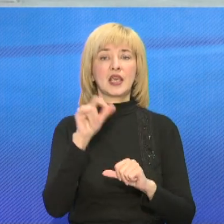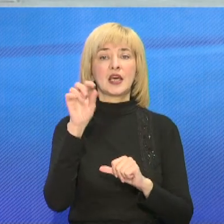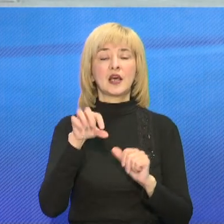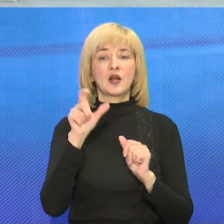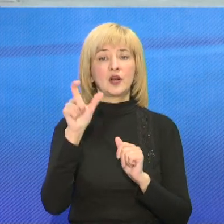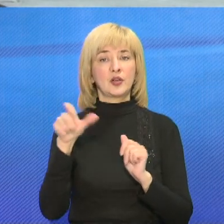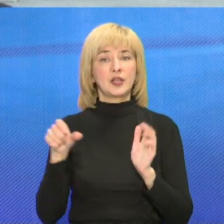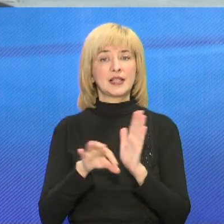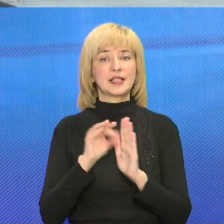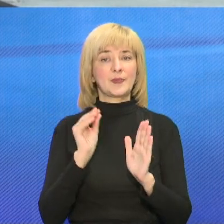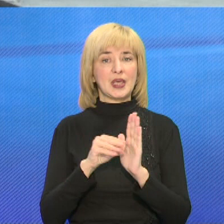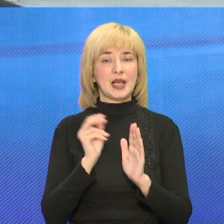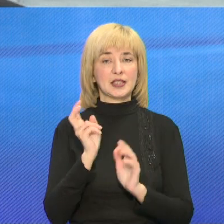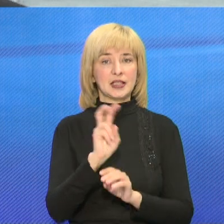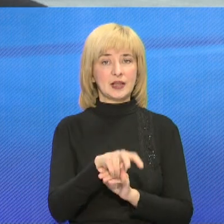придут на участки,